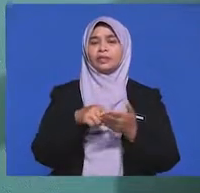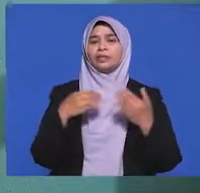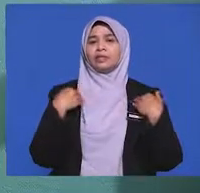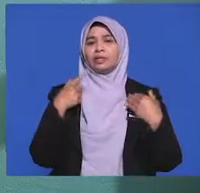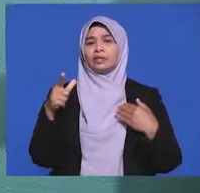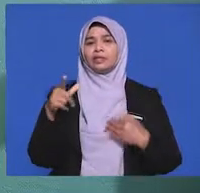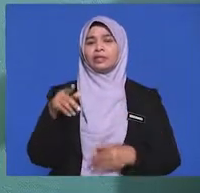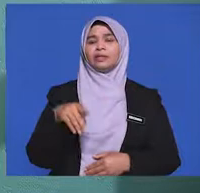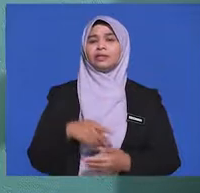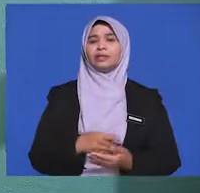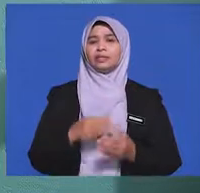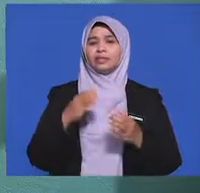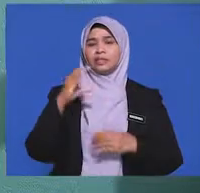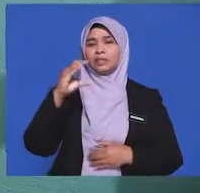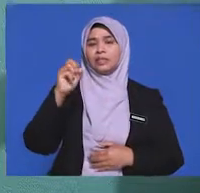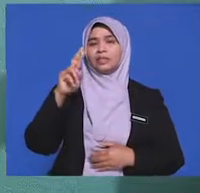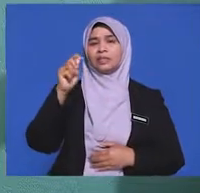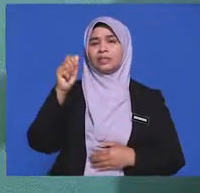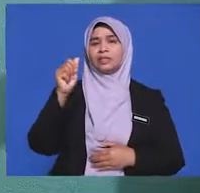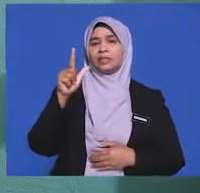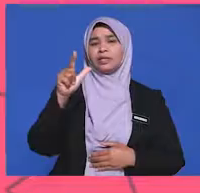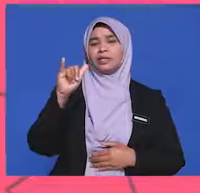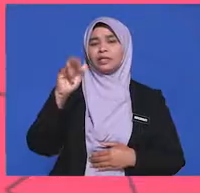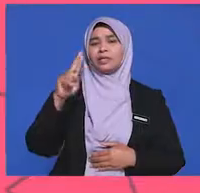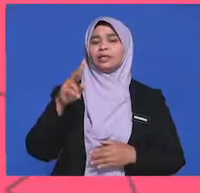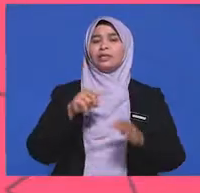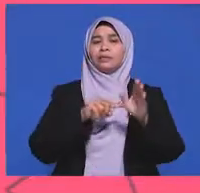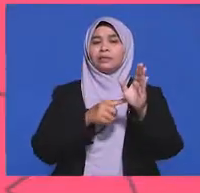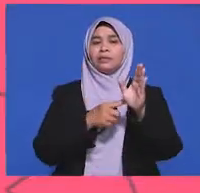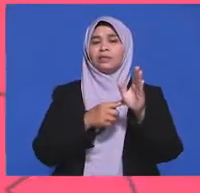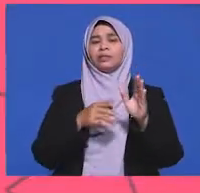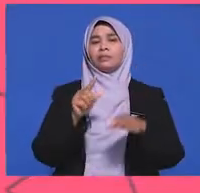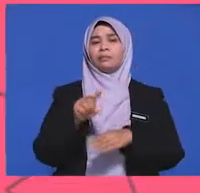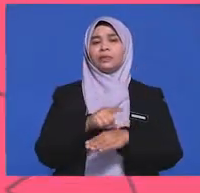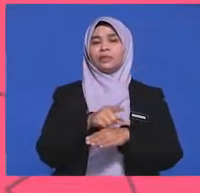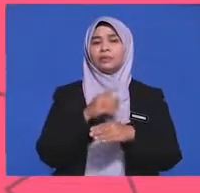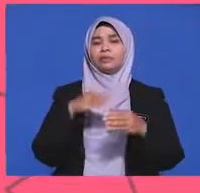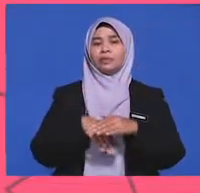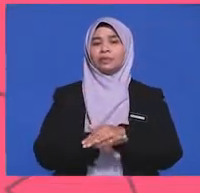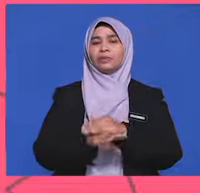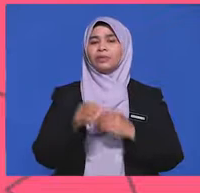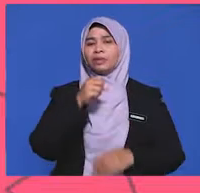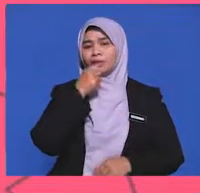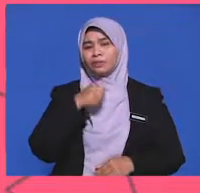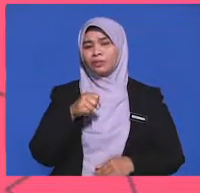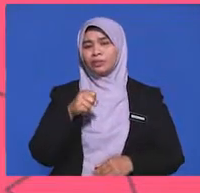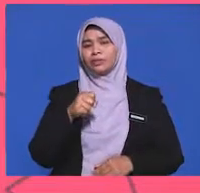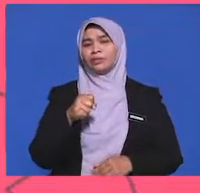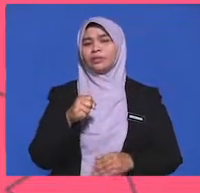lebih daripada 20 tahun. Ini adalah pseudocode dan carta